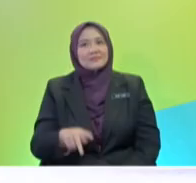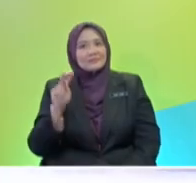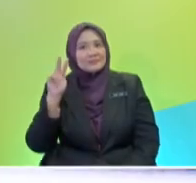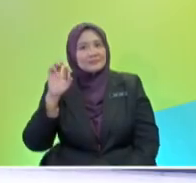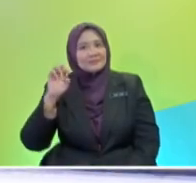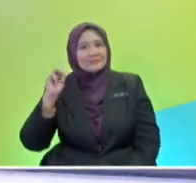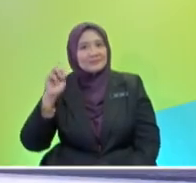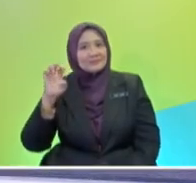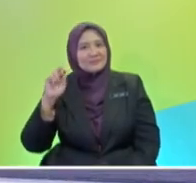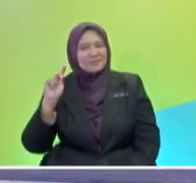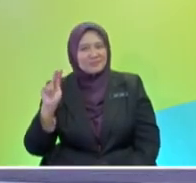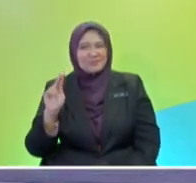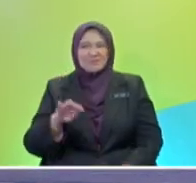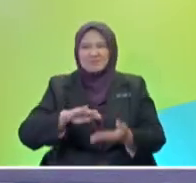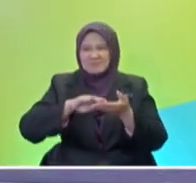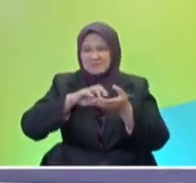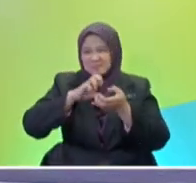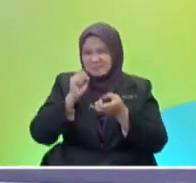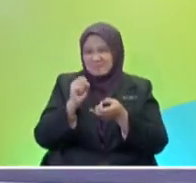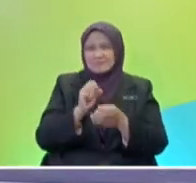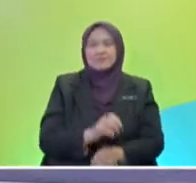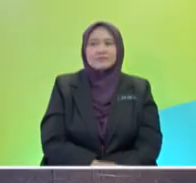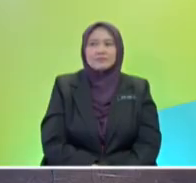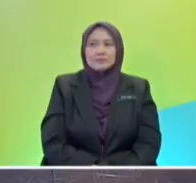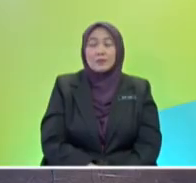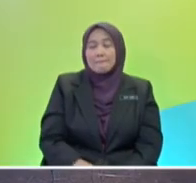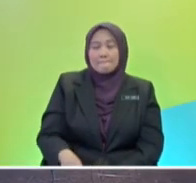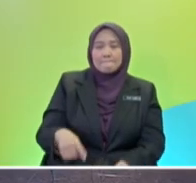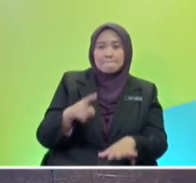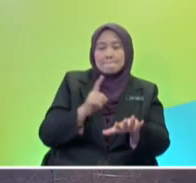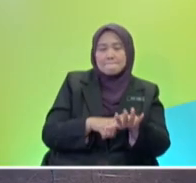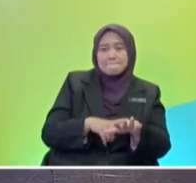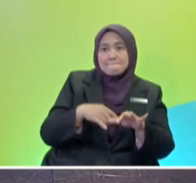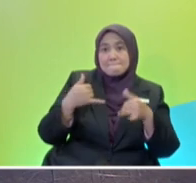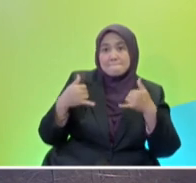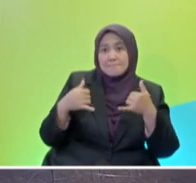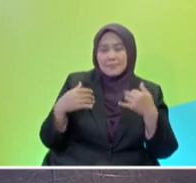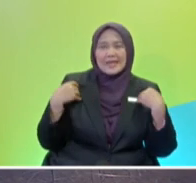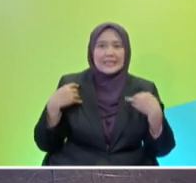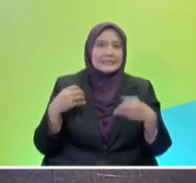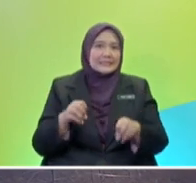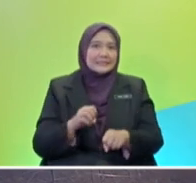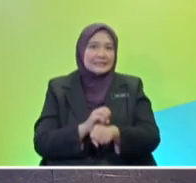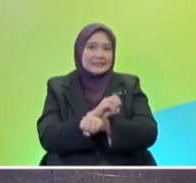ada dua kesan yang pertama semasa kita bermain tadi Apakah kesannya